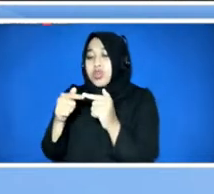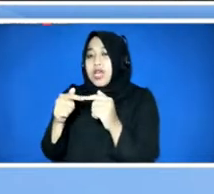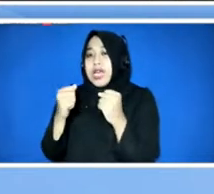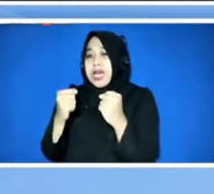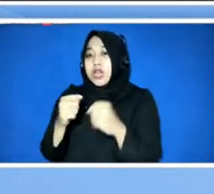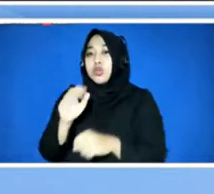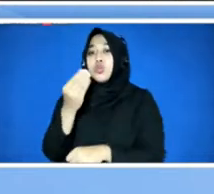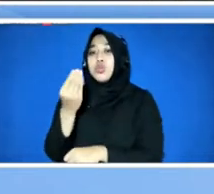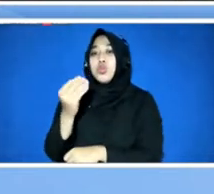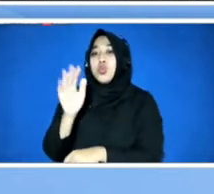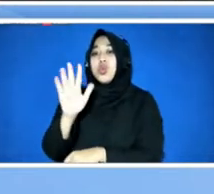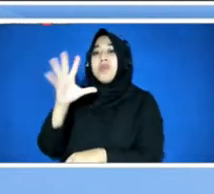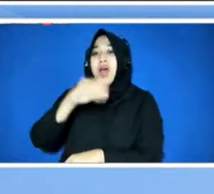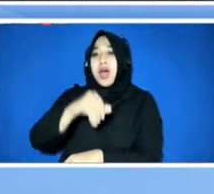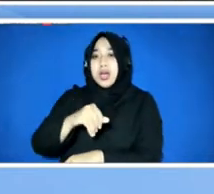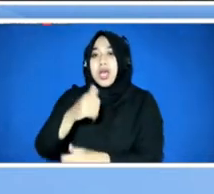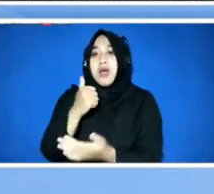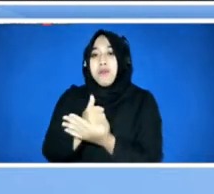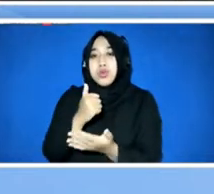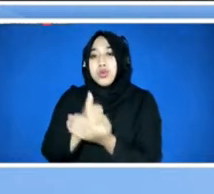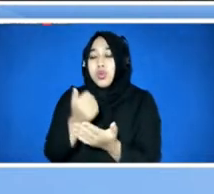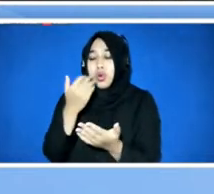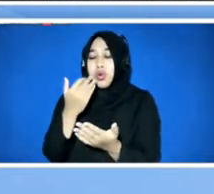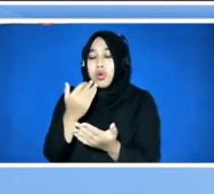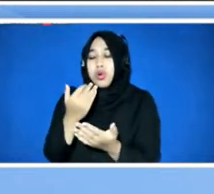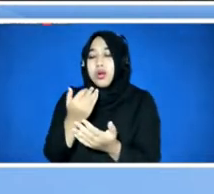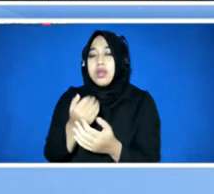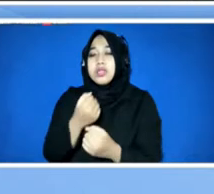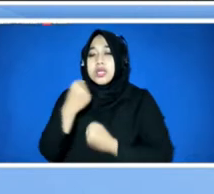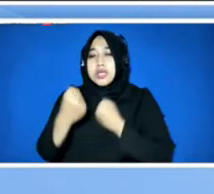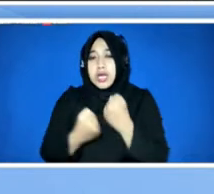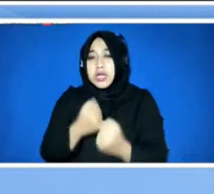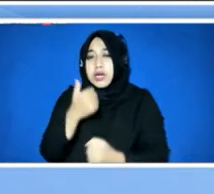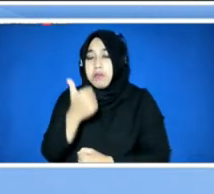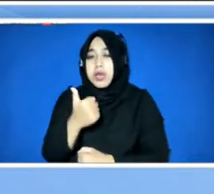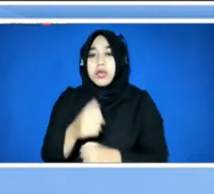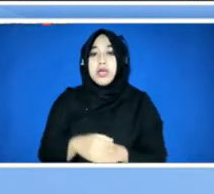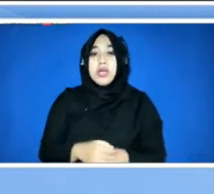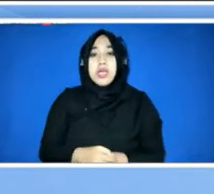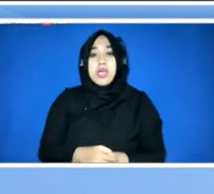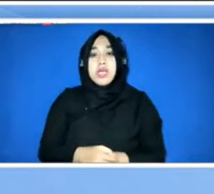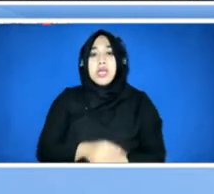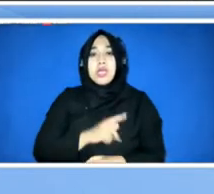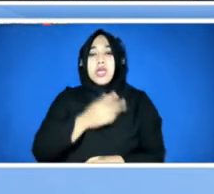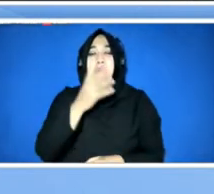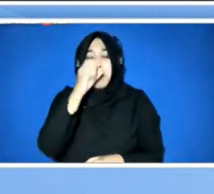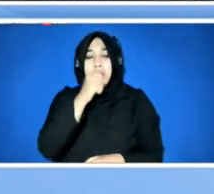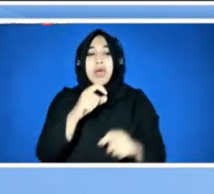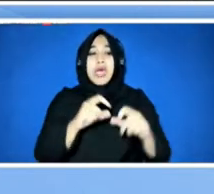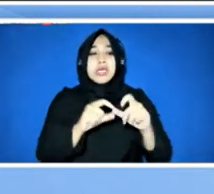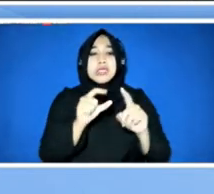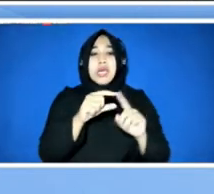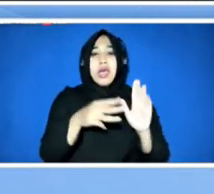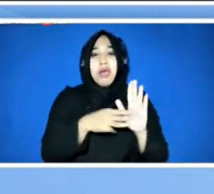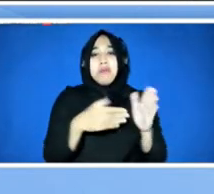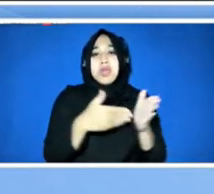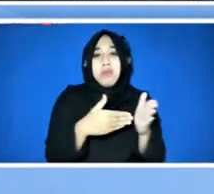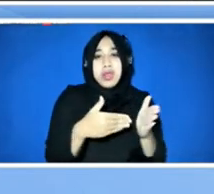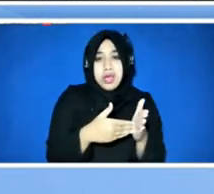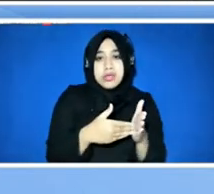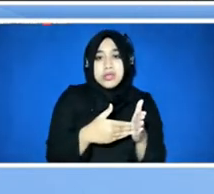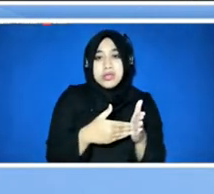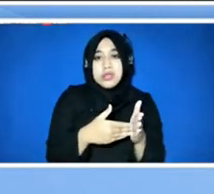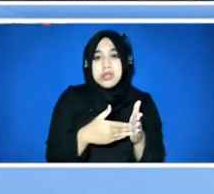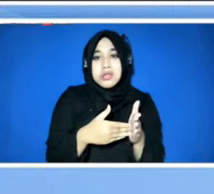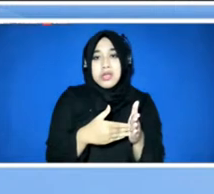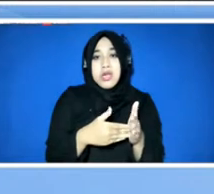5 hari. Ini yang paling realistik. Maka yang kita lakukan apa? Kita tahu we have limited personnel, limited resources, maka we have